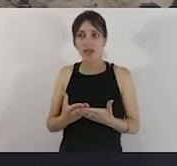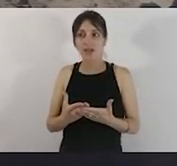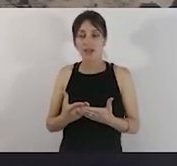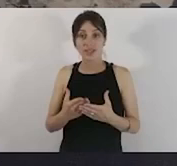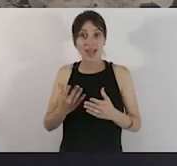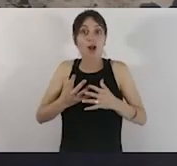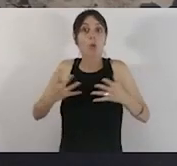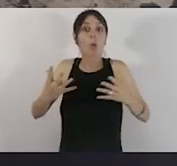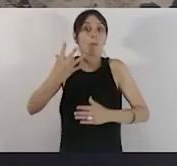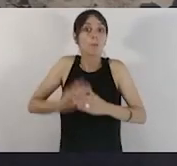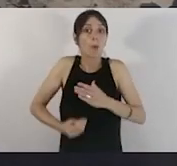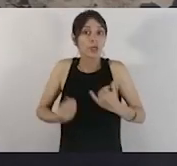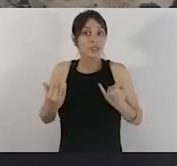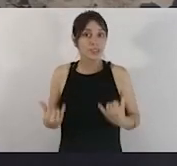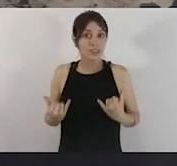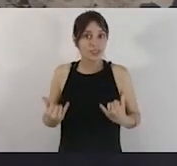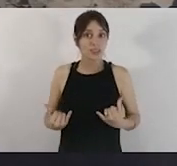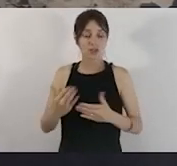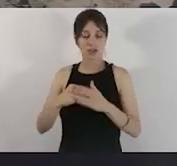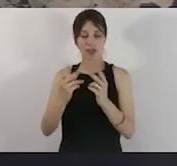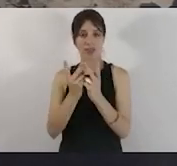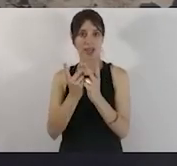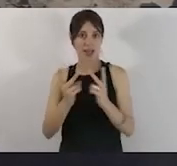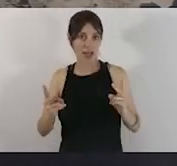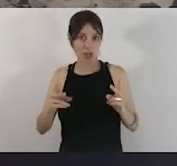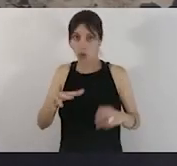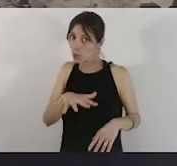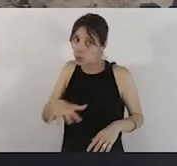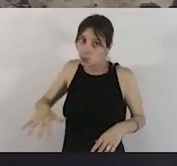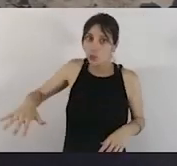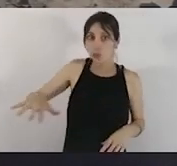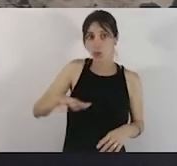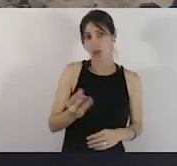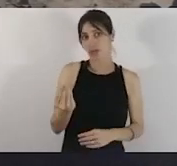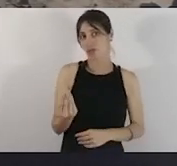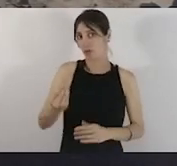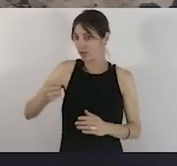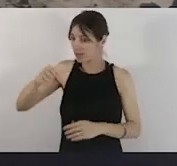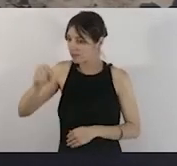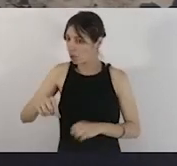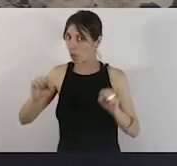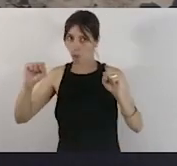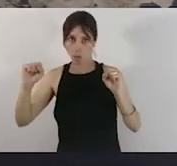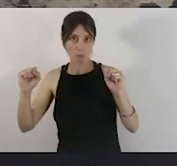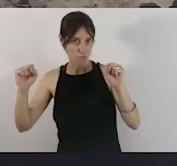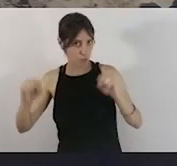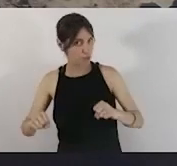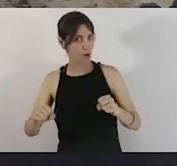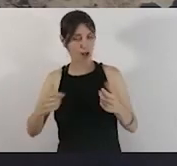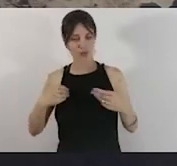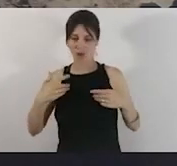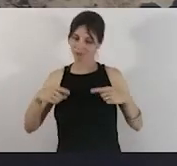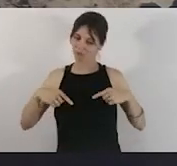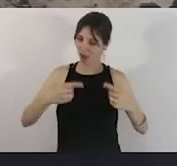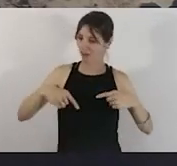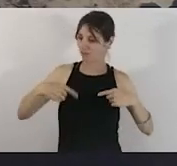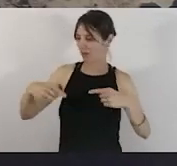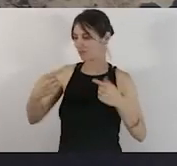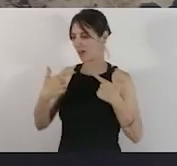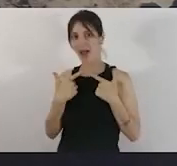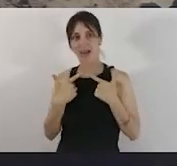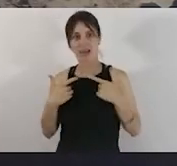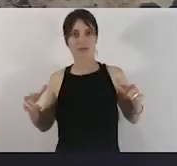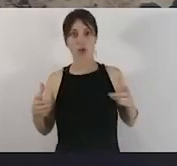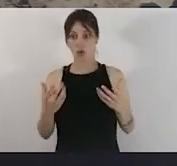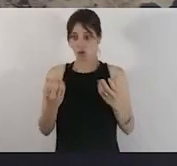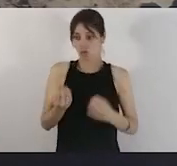dans notre espace urbain. Et tous les enfants doivent profiter de cela. Et les enfants porteurs de handicap sont souvent en